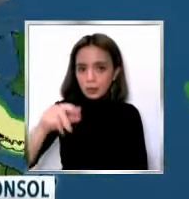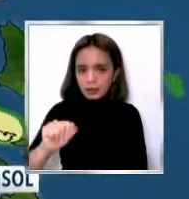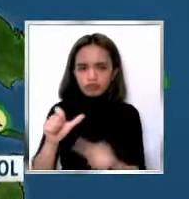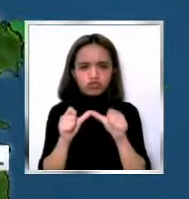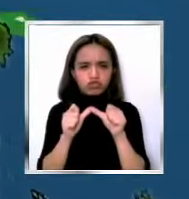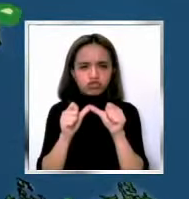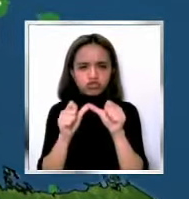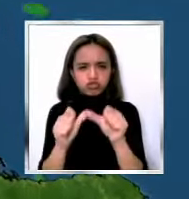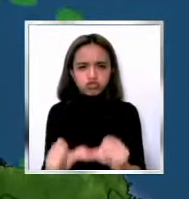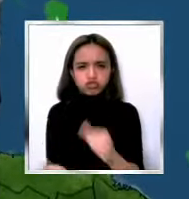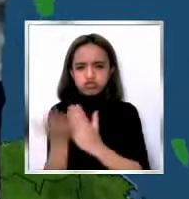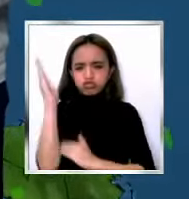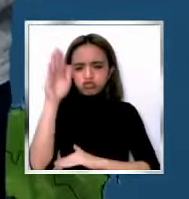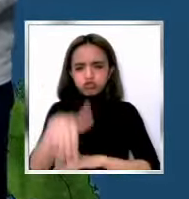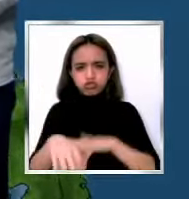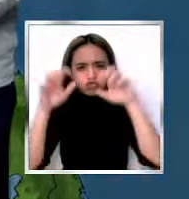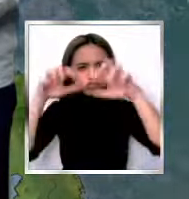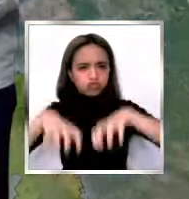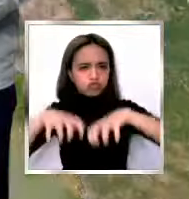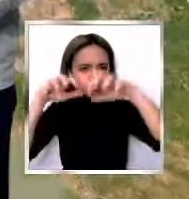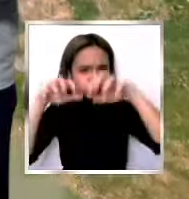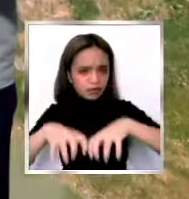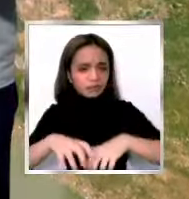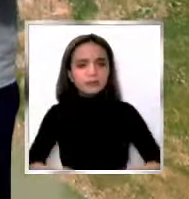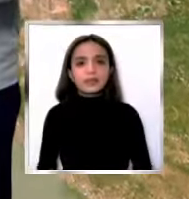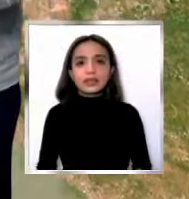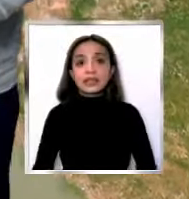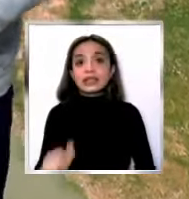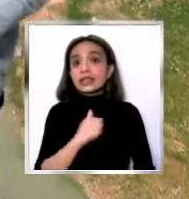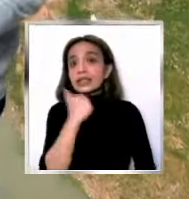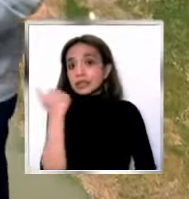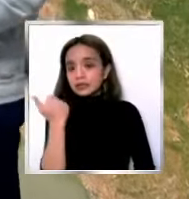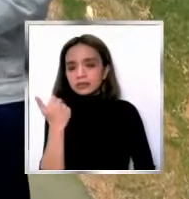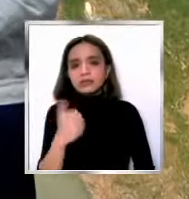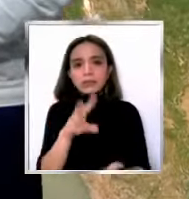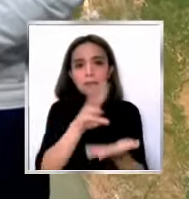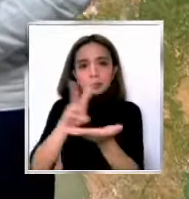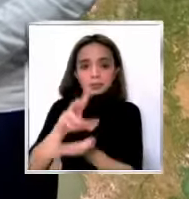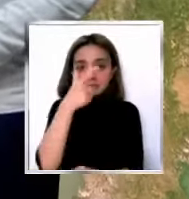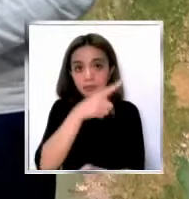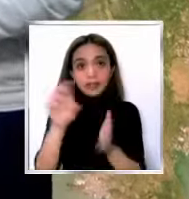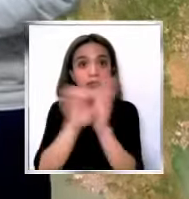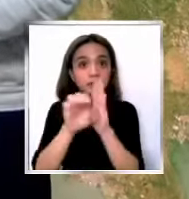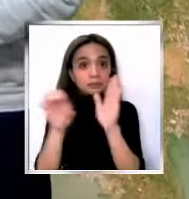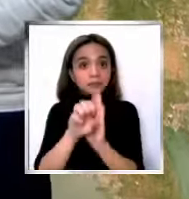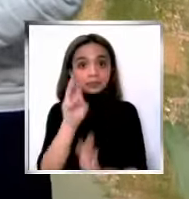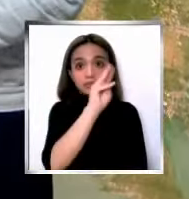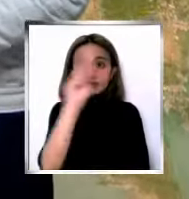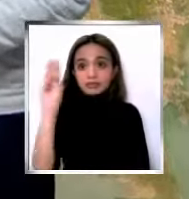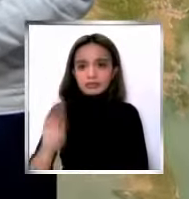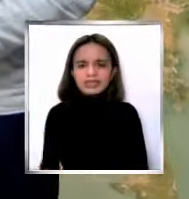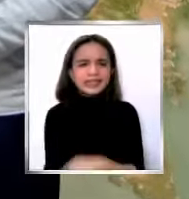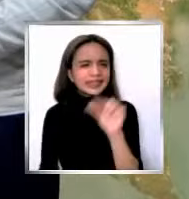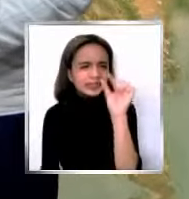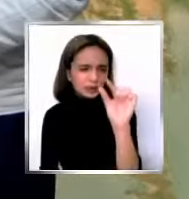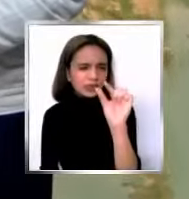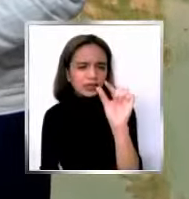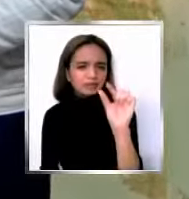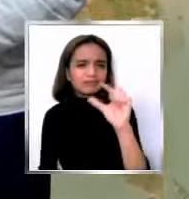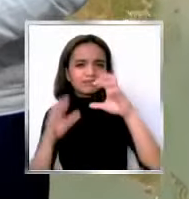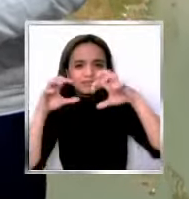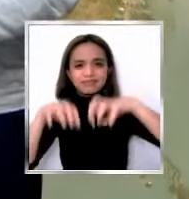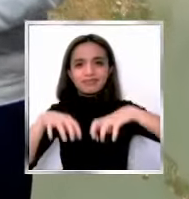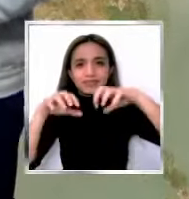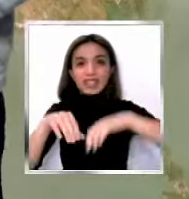Ilocos Region na makakaranas sa mga pag-ulan. Sa iba pang bahagi ng Luzon, gaya sa Metro Manila, mababa pa rin ang chance na at makikita nyo maghapon na